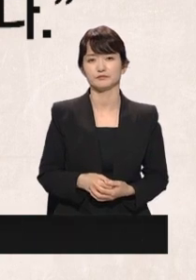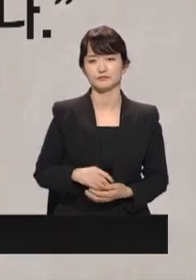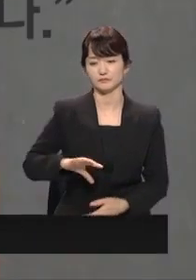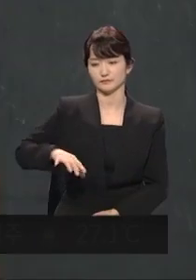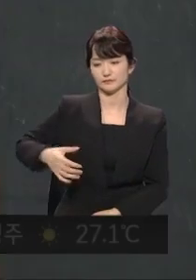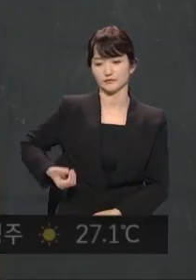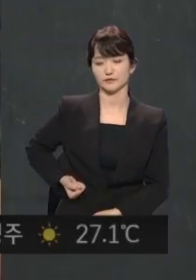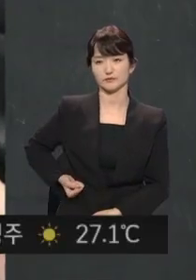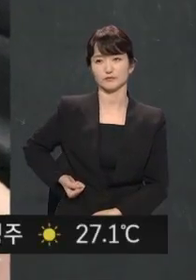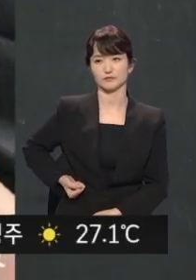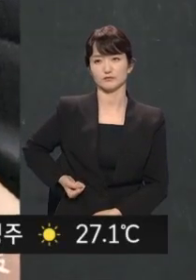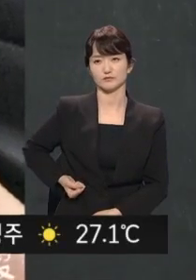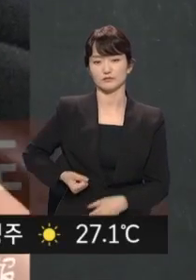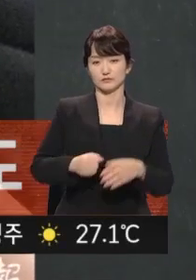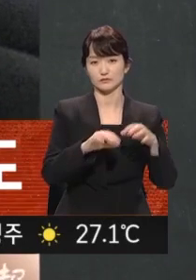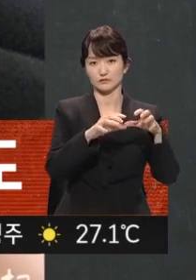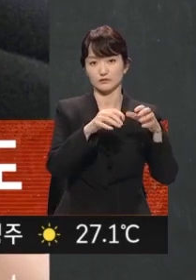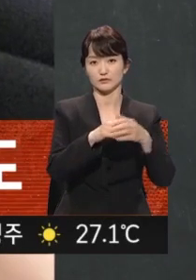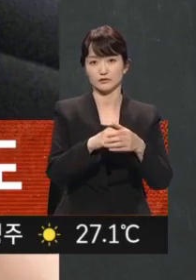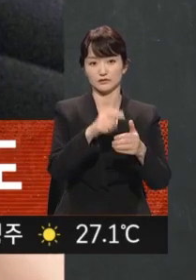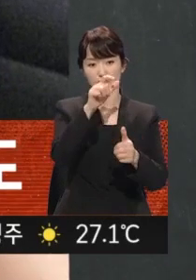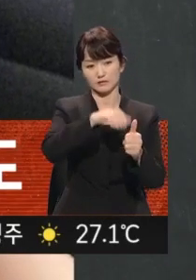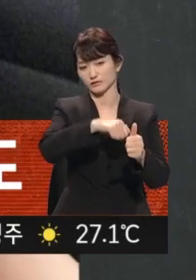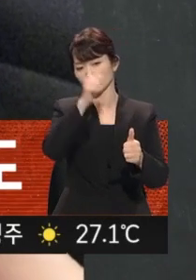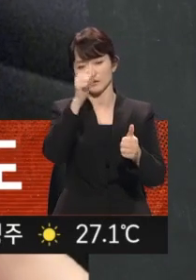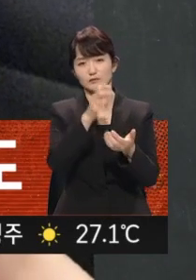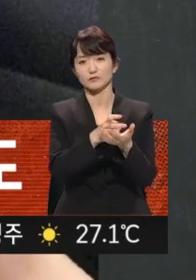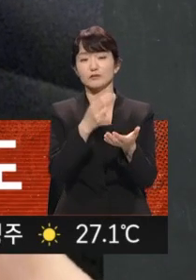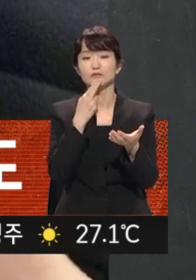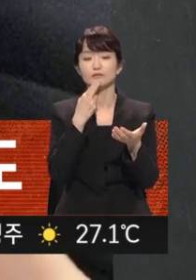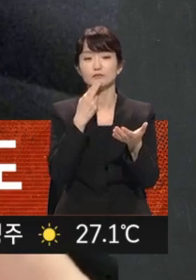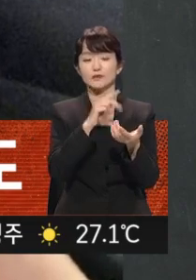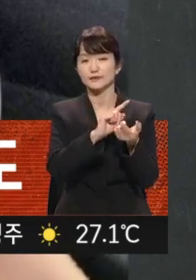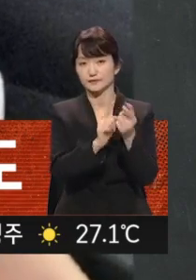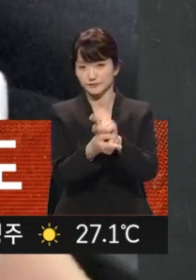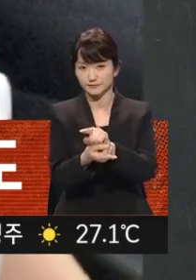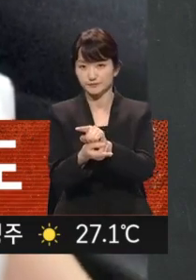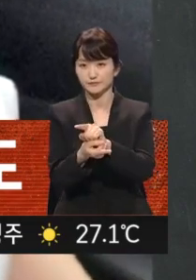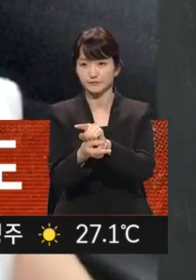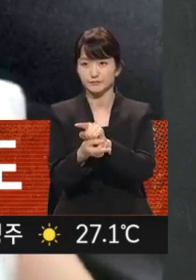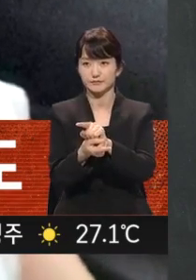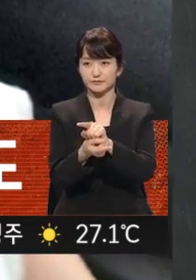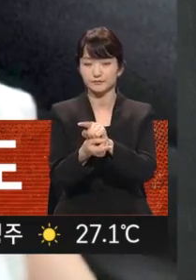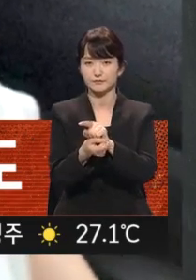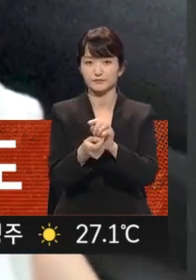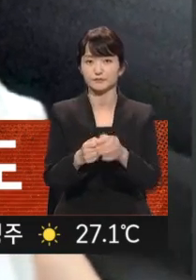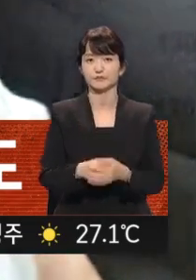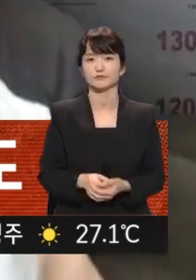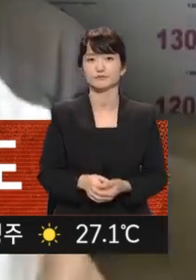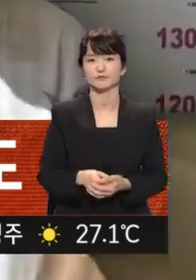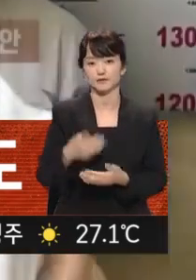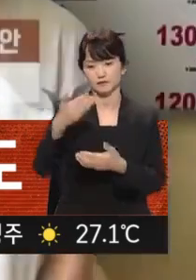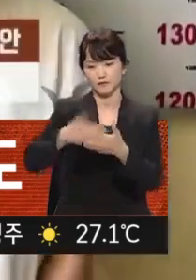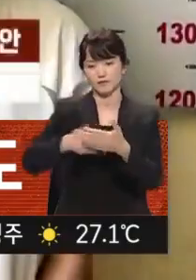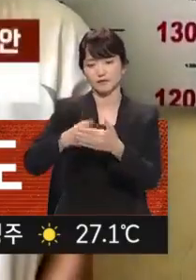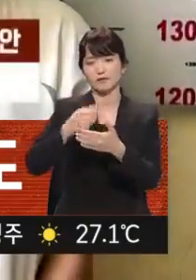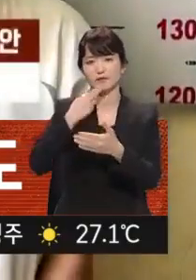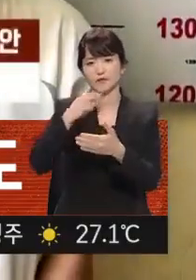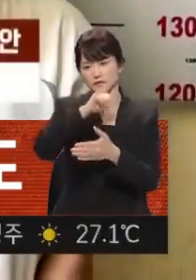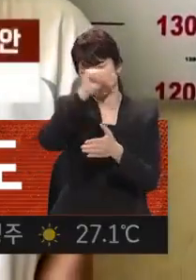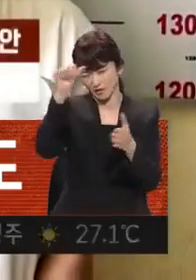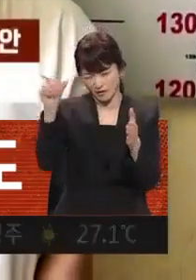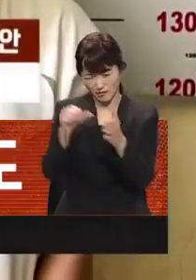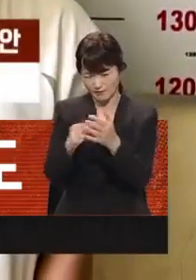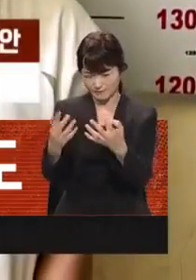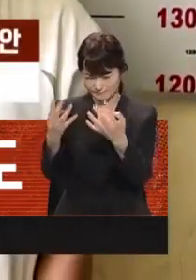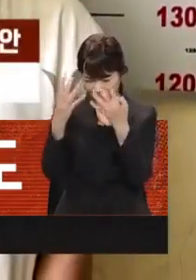지금 살인 사형제도는 사실 없는데 그 대신에이 종신형 가명 없는 우리로 따진 무기징역 같은